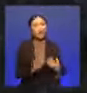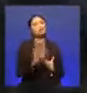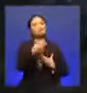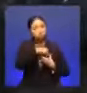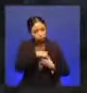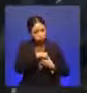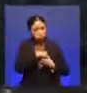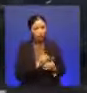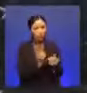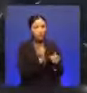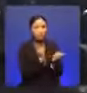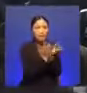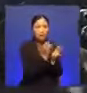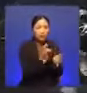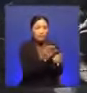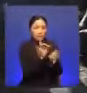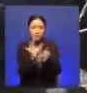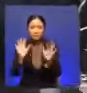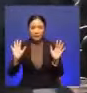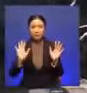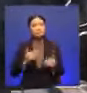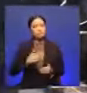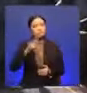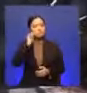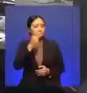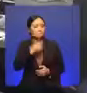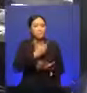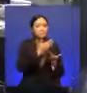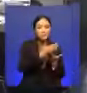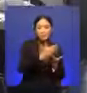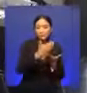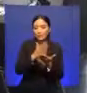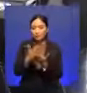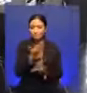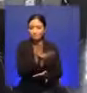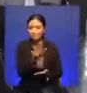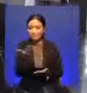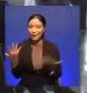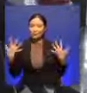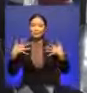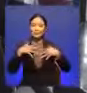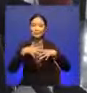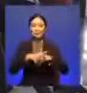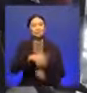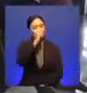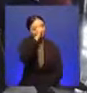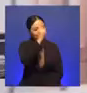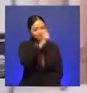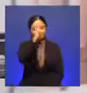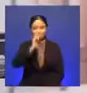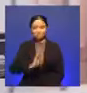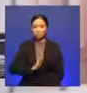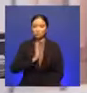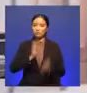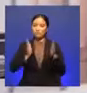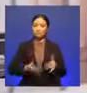ขที่ไม่เบียดเบียนผู้อื่นรู้จักการแบ่งปันรวมทั้งให้คนทุกคนอยู่ร่วมกันด้วยความเคารพในศักดิ์ศรี